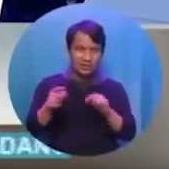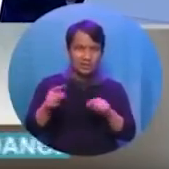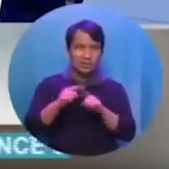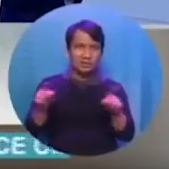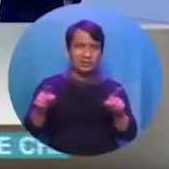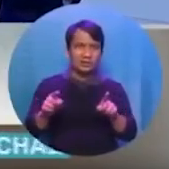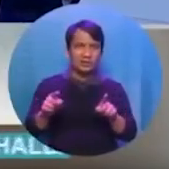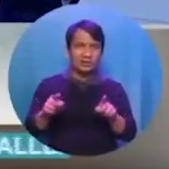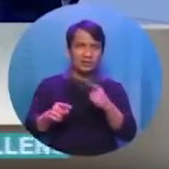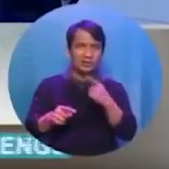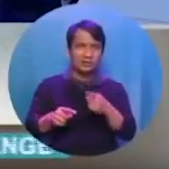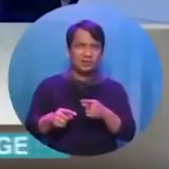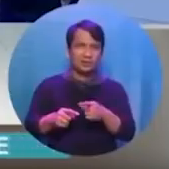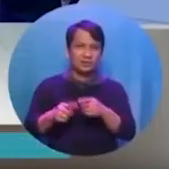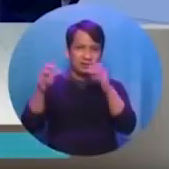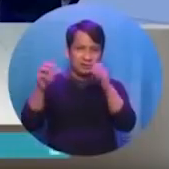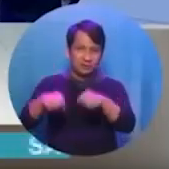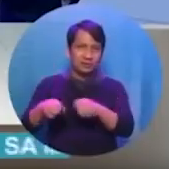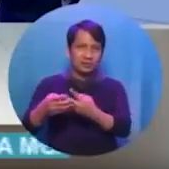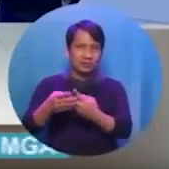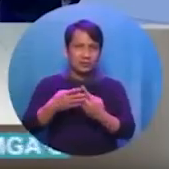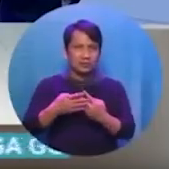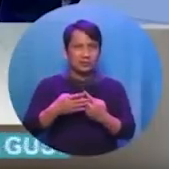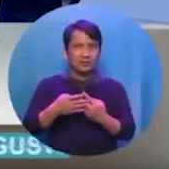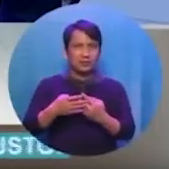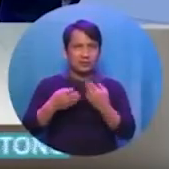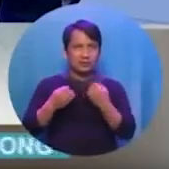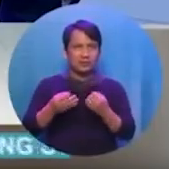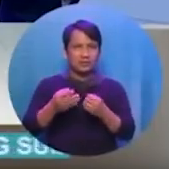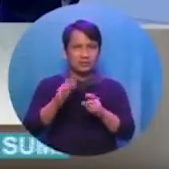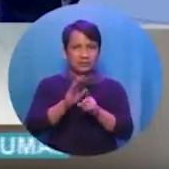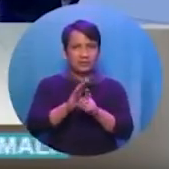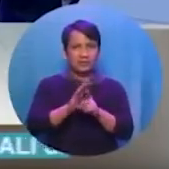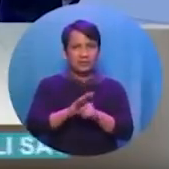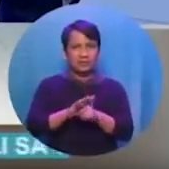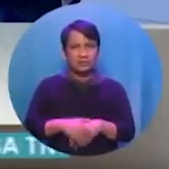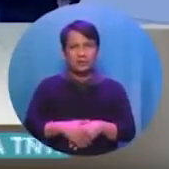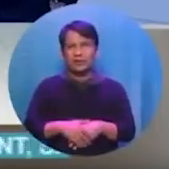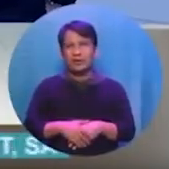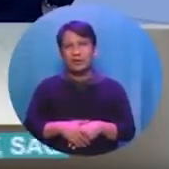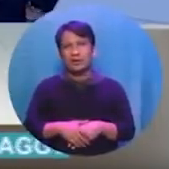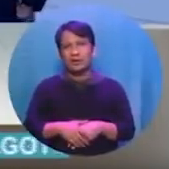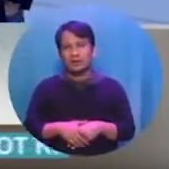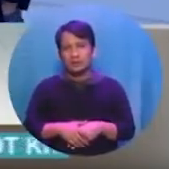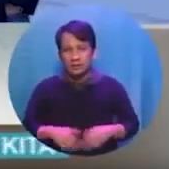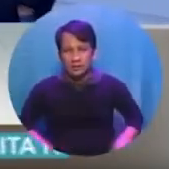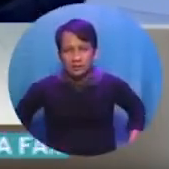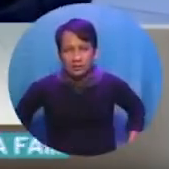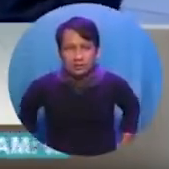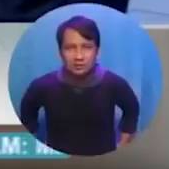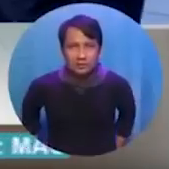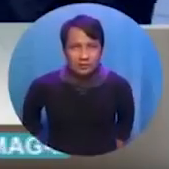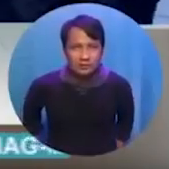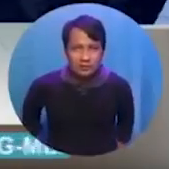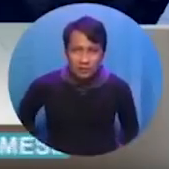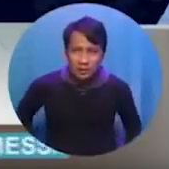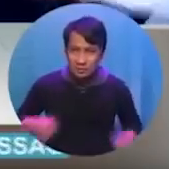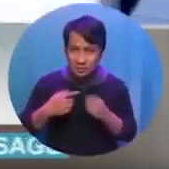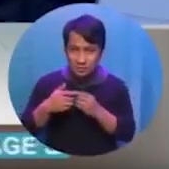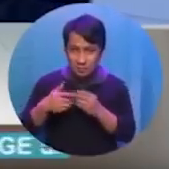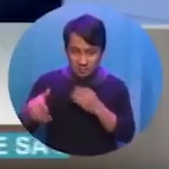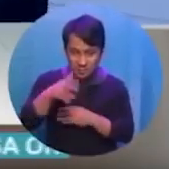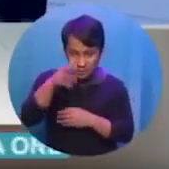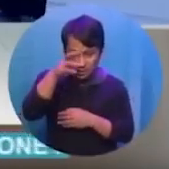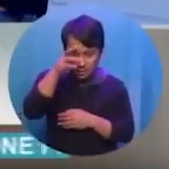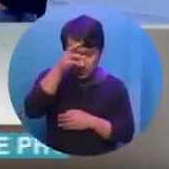Ikukulong po ninyo ng 2 weeks para medyo marami pong fats. Ayun. O nga, totoo yan. Maraming mga manok doon sa Kauai, pag-alagala.